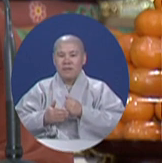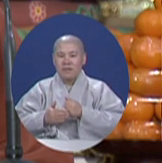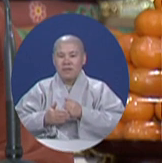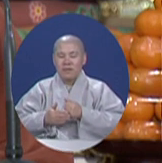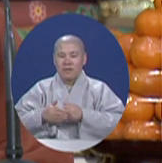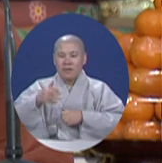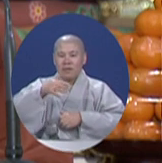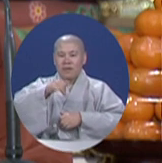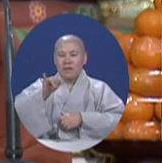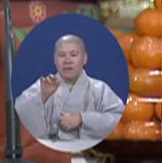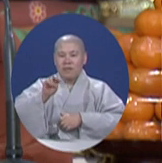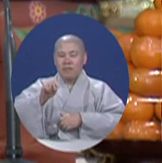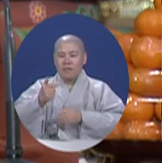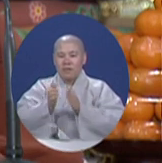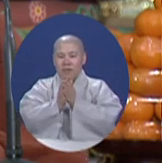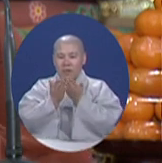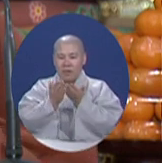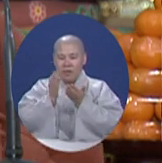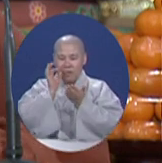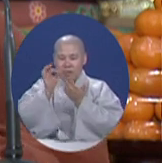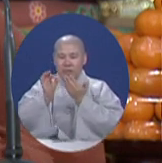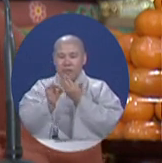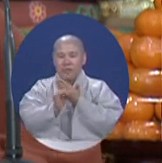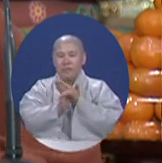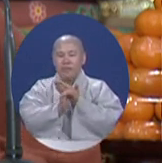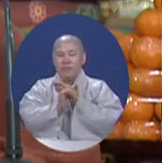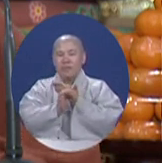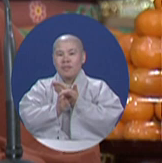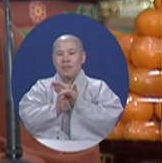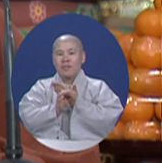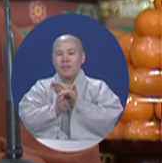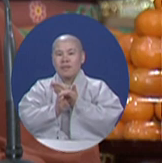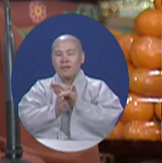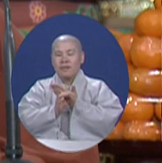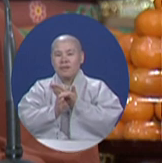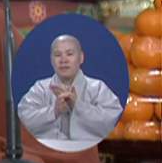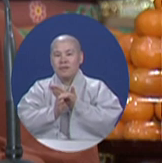저기 치문에 보면 그런 말씀이 있어요.